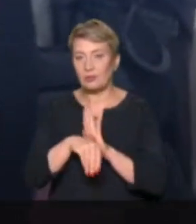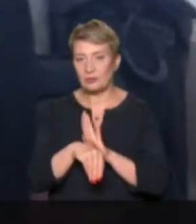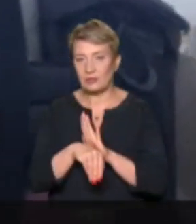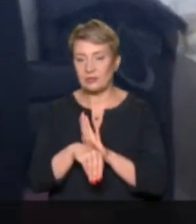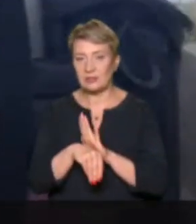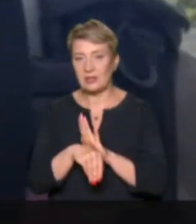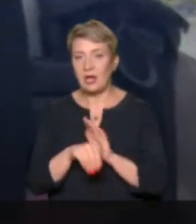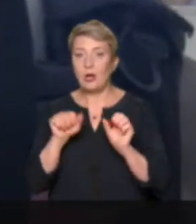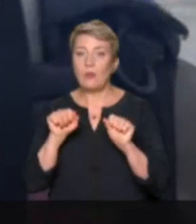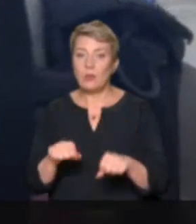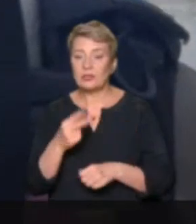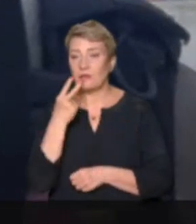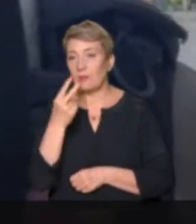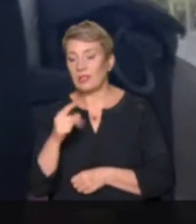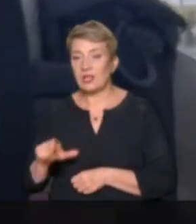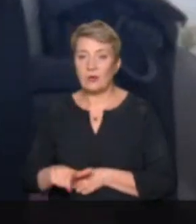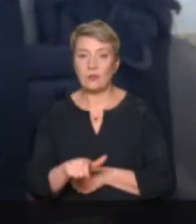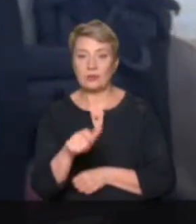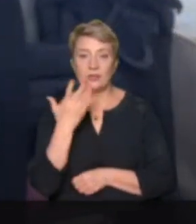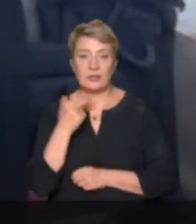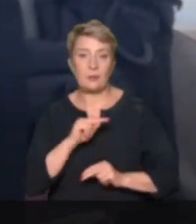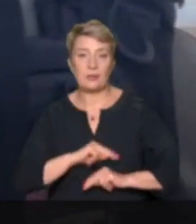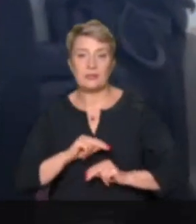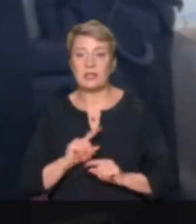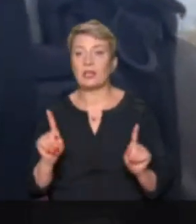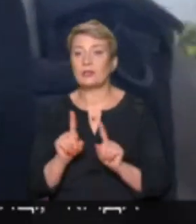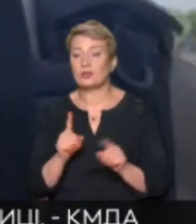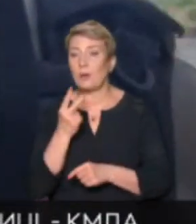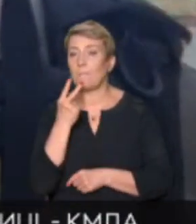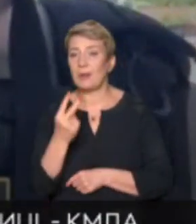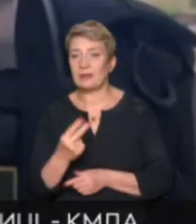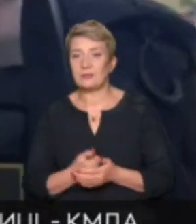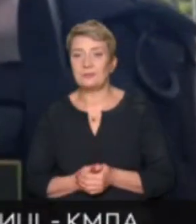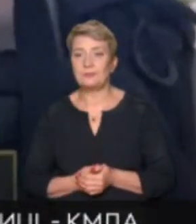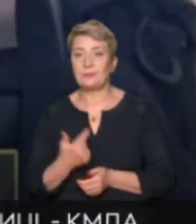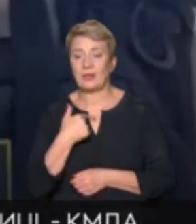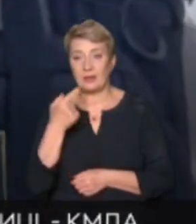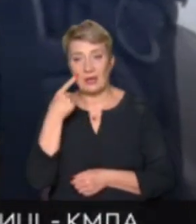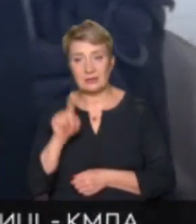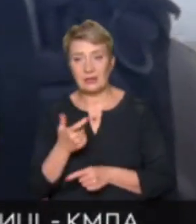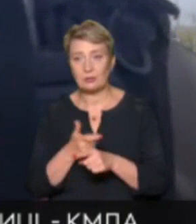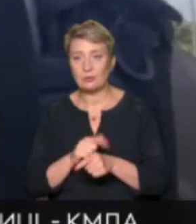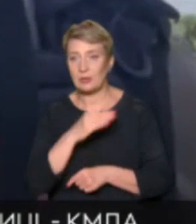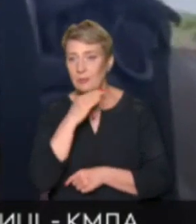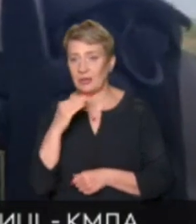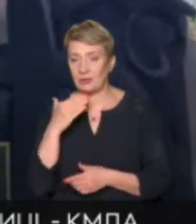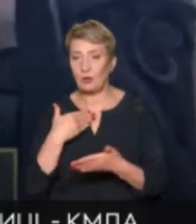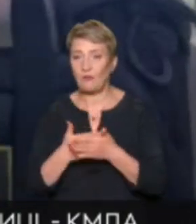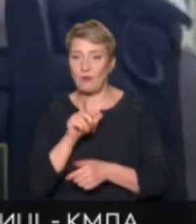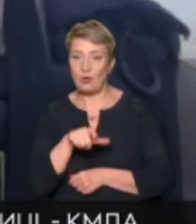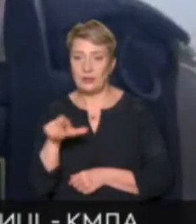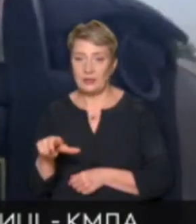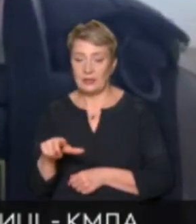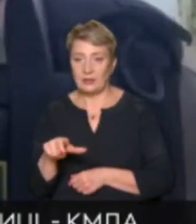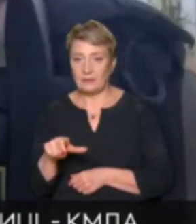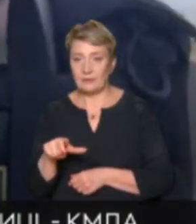бачили просто от по дорозі, коли там працювали, що бачили? Я знаю, що дуже багато волонтерів, особисто